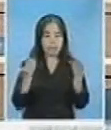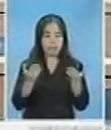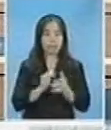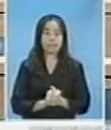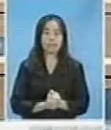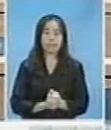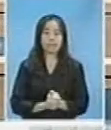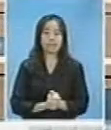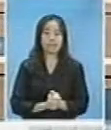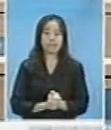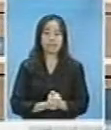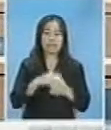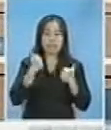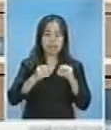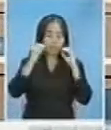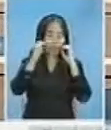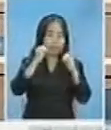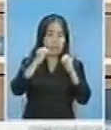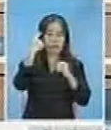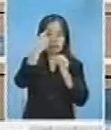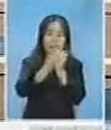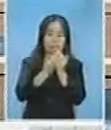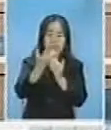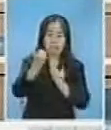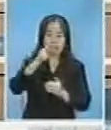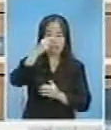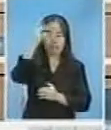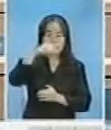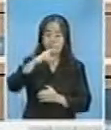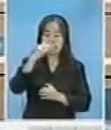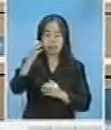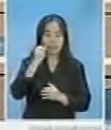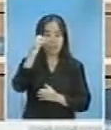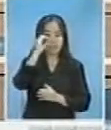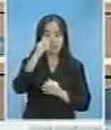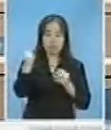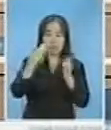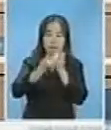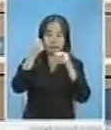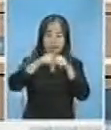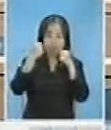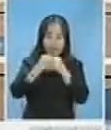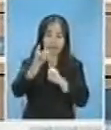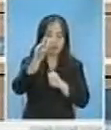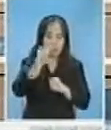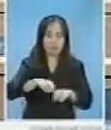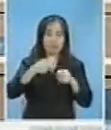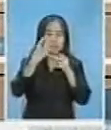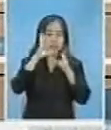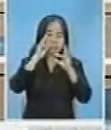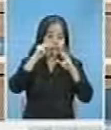ไม่มีจริงๆครับหักค่าอะไรครับค่าสิ่งเจือปนไป หักค่าความชื้นหักค่าข